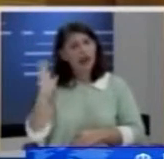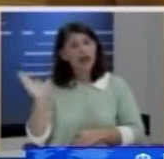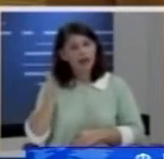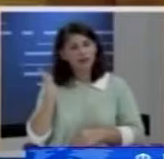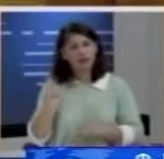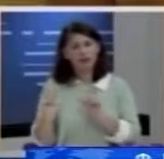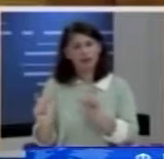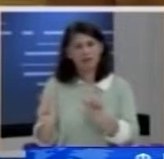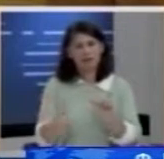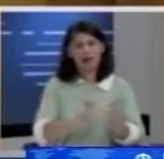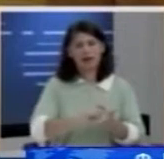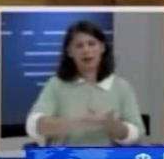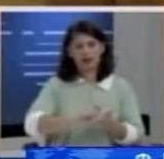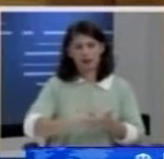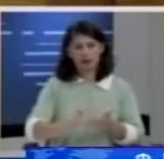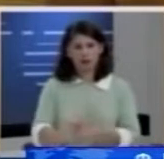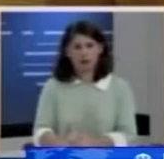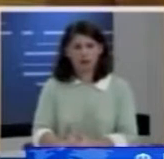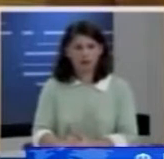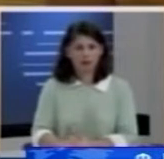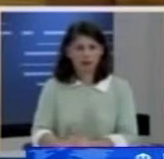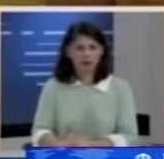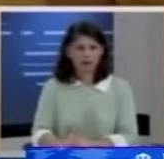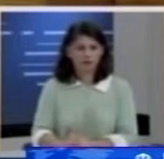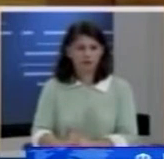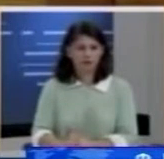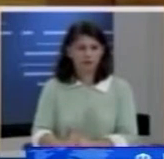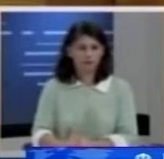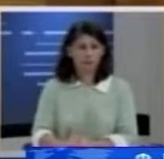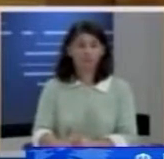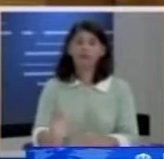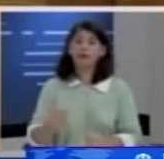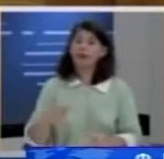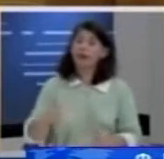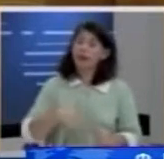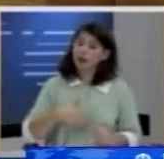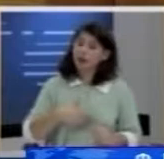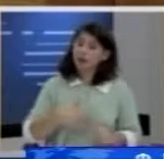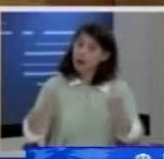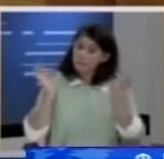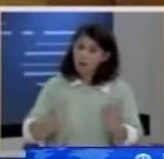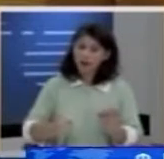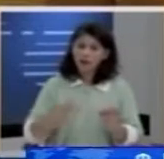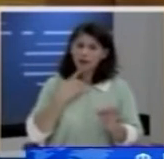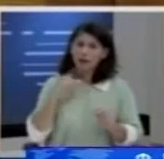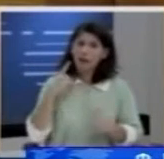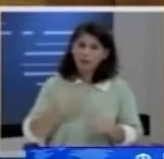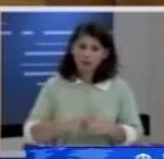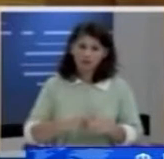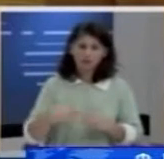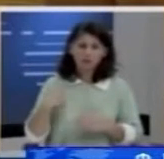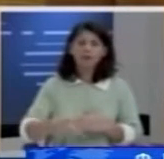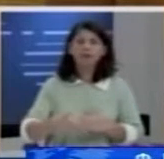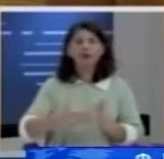και από την ασφάλεια του γραφείου σας. Και γιατί γελιοποιήστε απόλυτα? Γιατί πολύ απλά, μετά